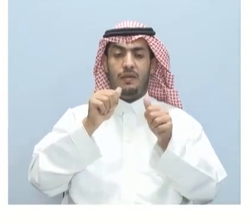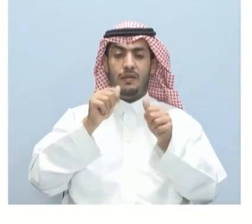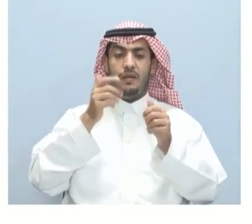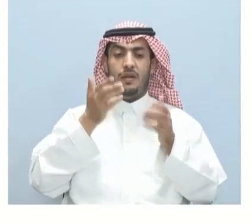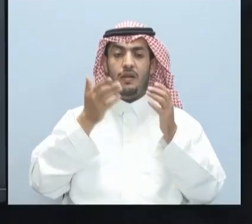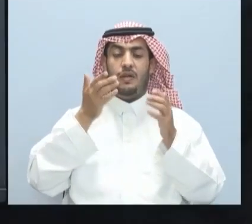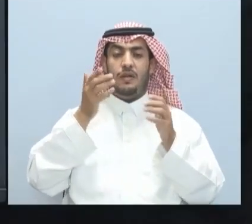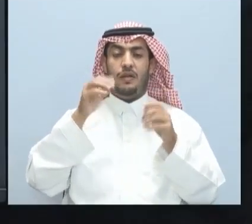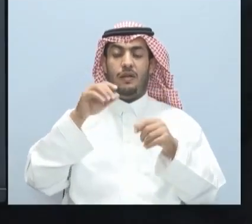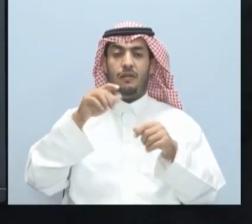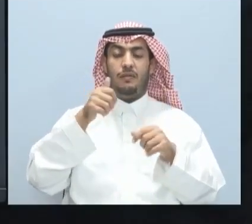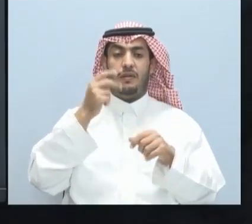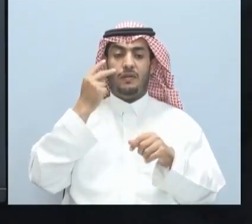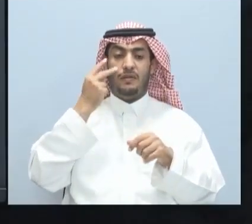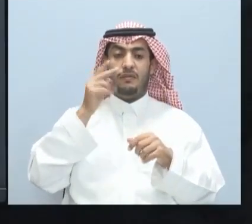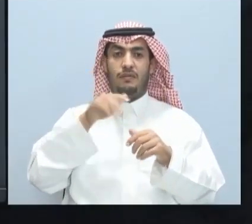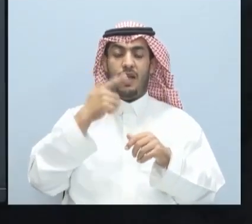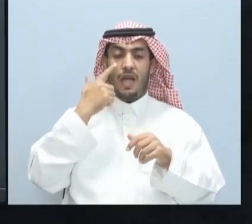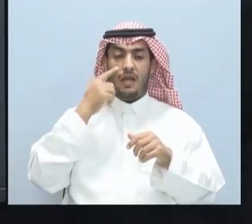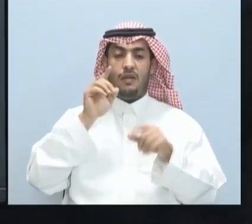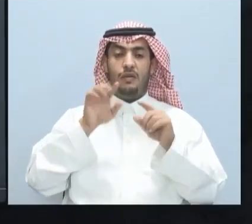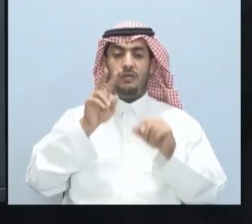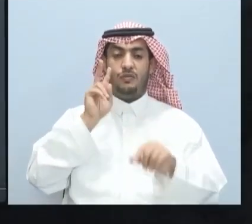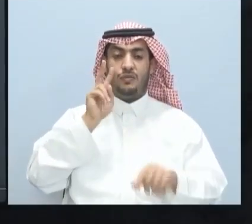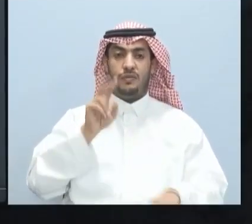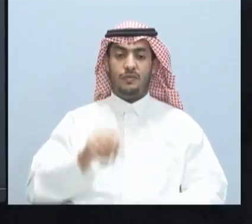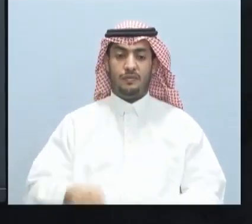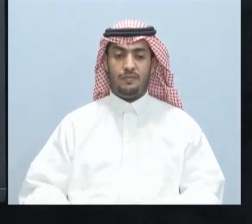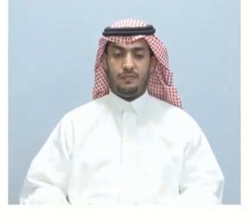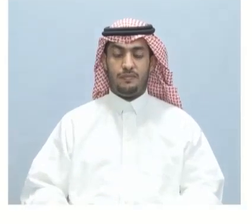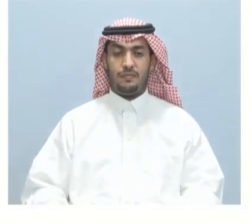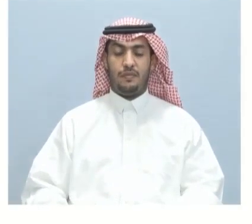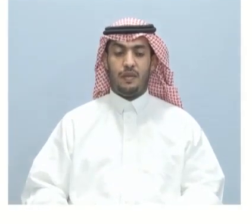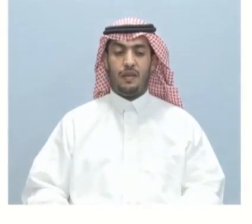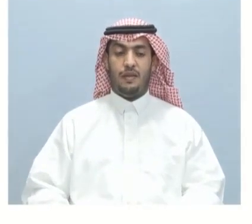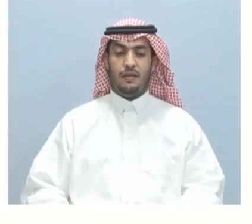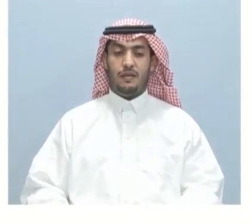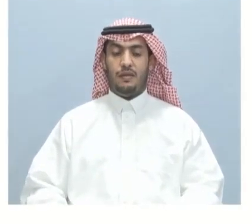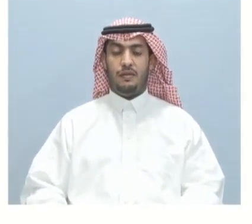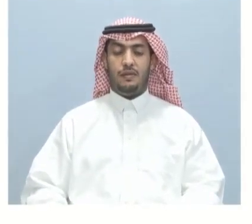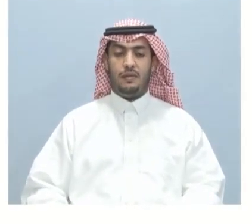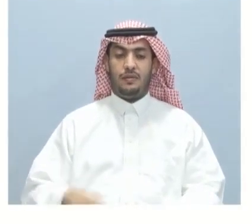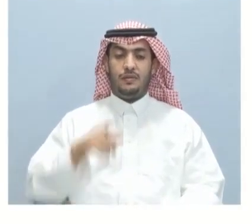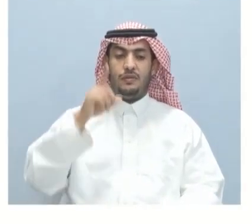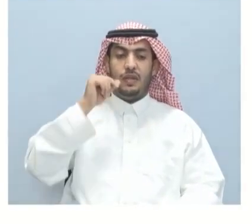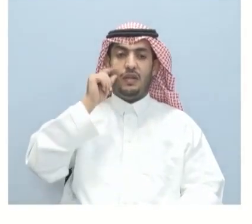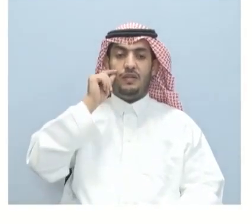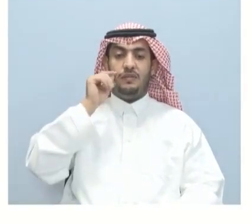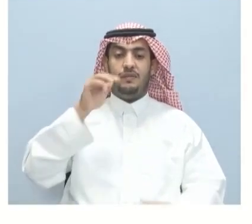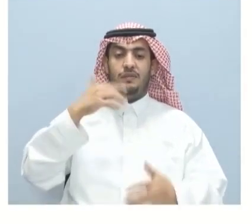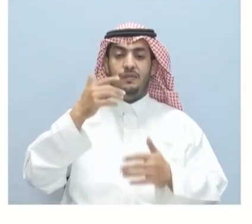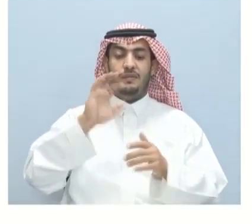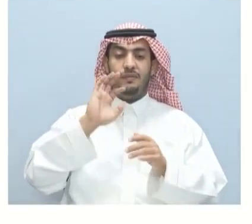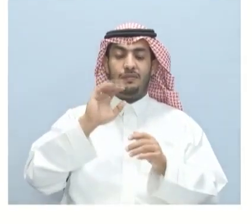العزم هل هذه المشاهدات موجوده في حياتي اليوميه ترقب هذه الصوره لديك في يمين الشاشه رجل يحاول ان